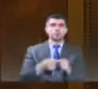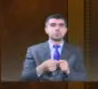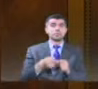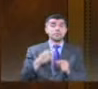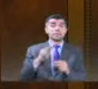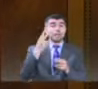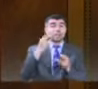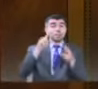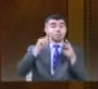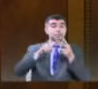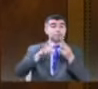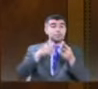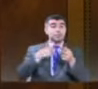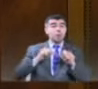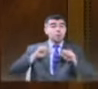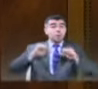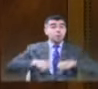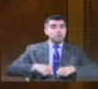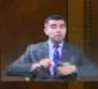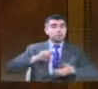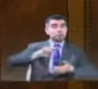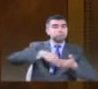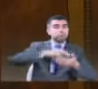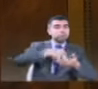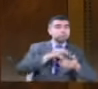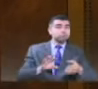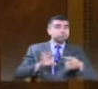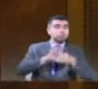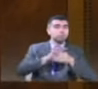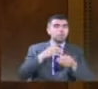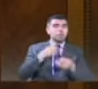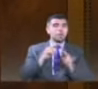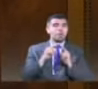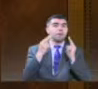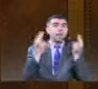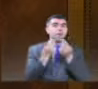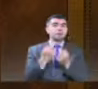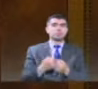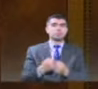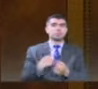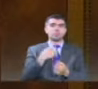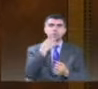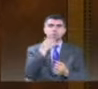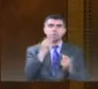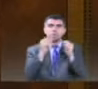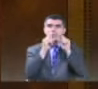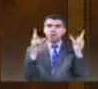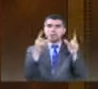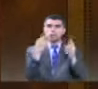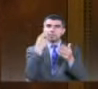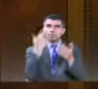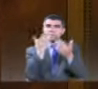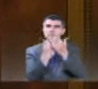المصادقة على عدد من الاتفاقيات والمعاهدات. ما يلاحظ علينا اليوم،